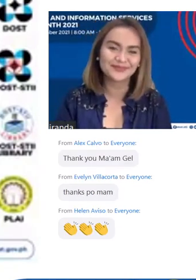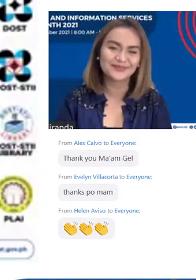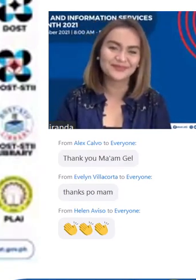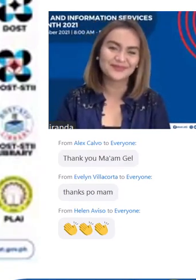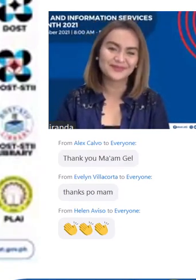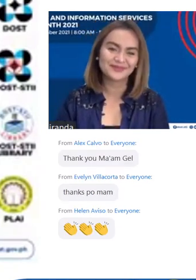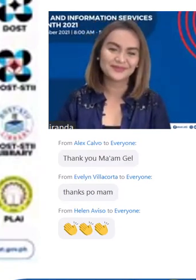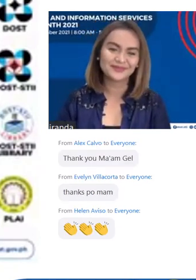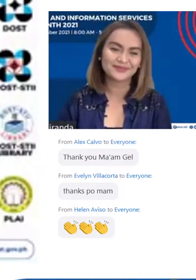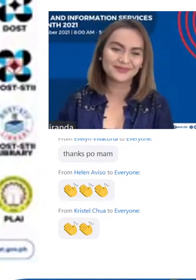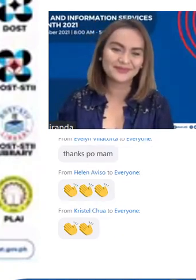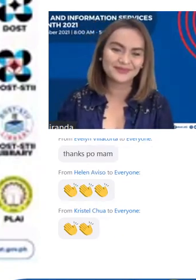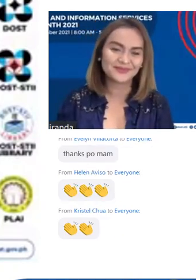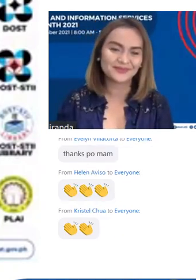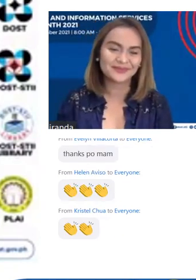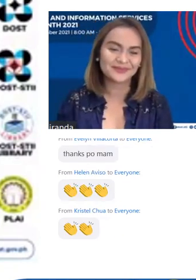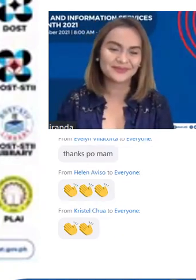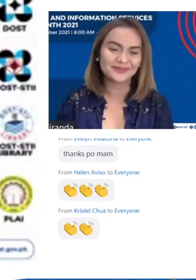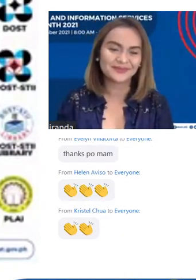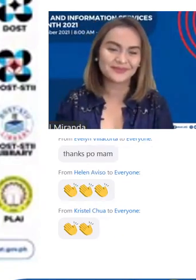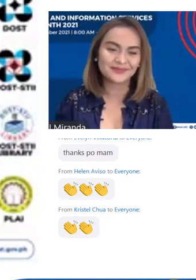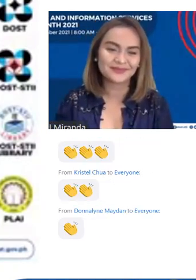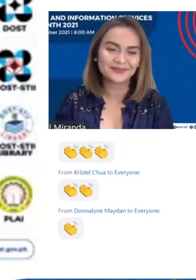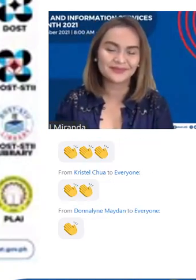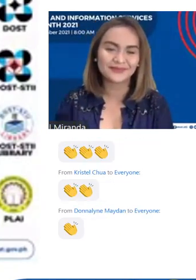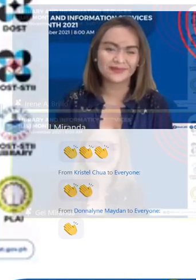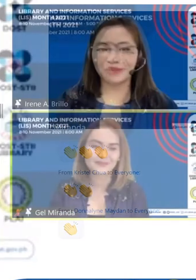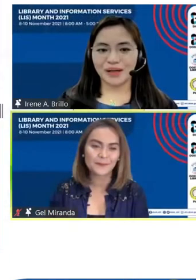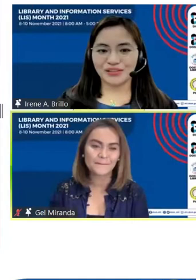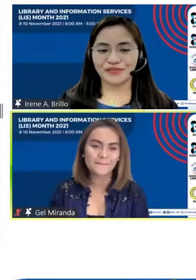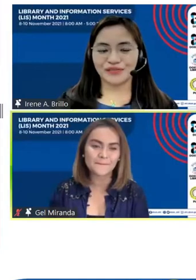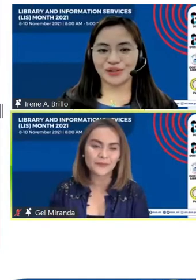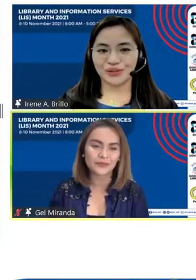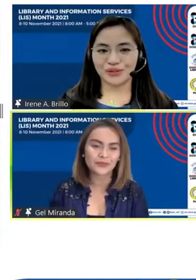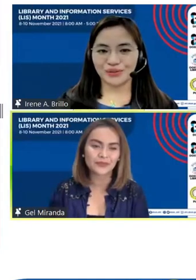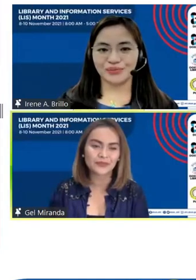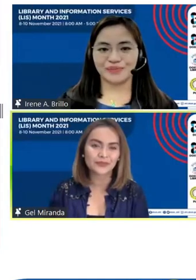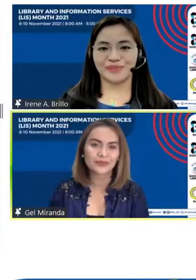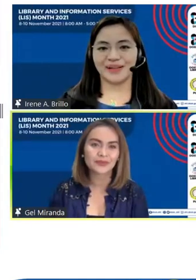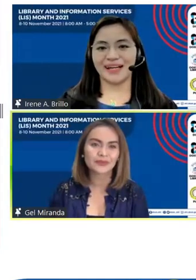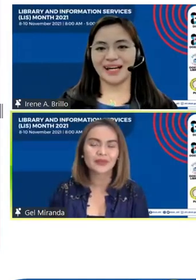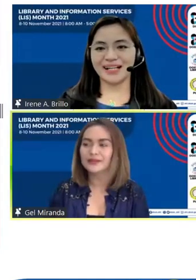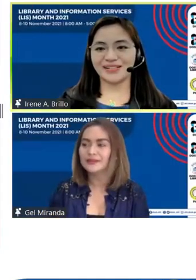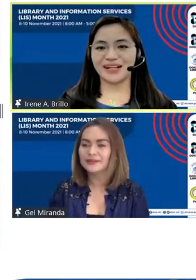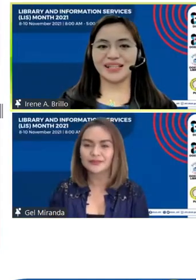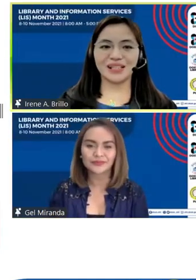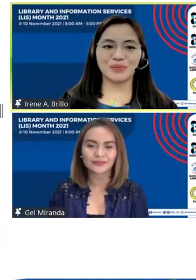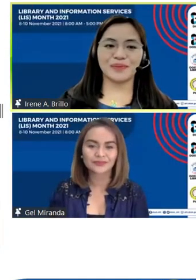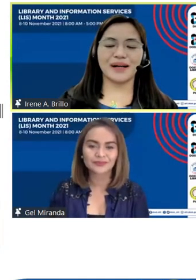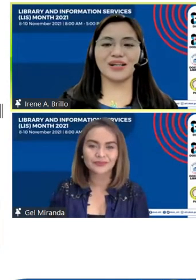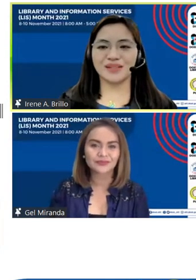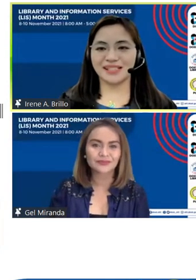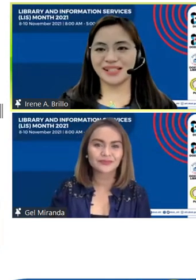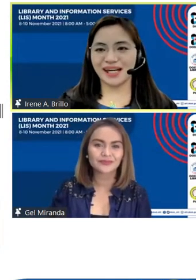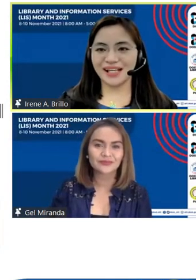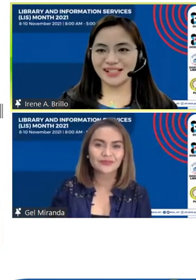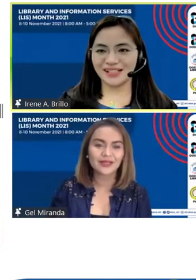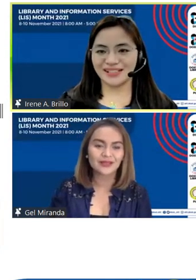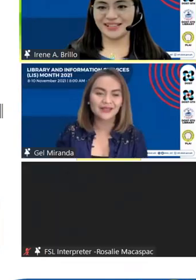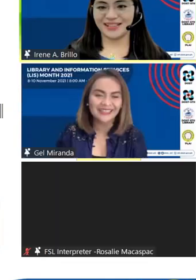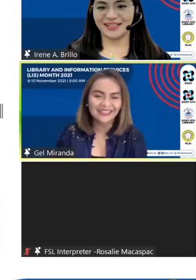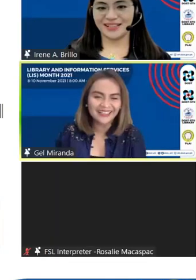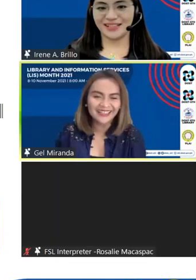Ayan, at ngayon naman po ay dadako na tayo sa open forum. Ayan, ready na po ba kayo Miss